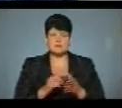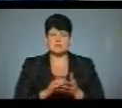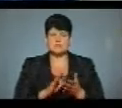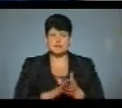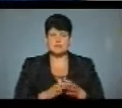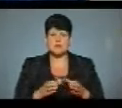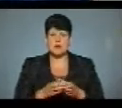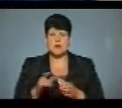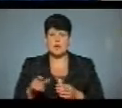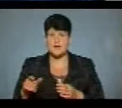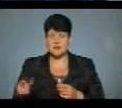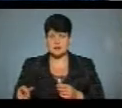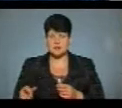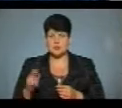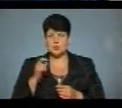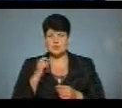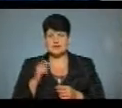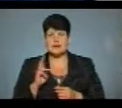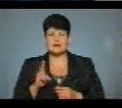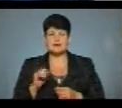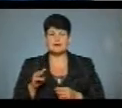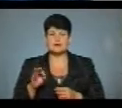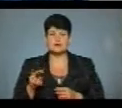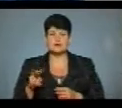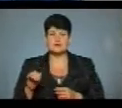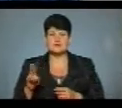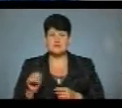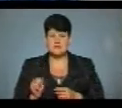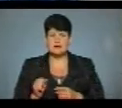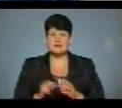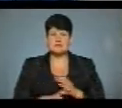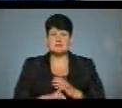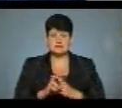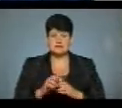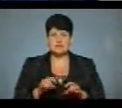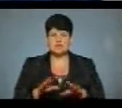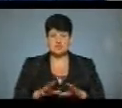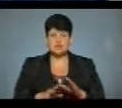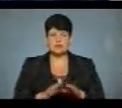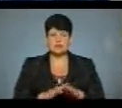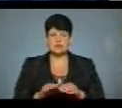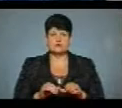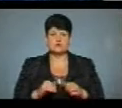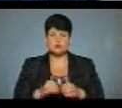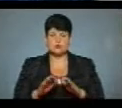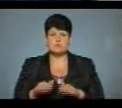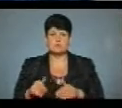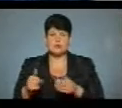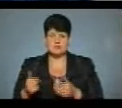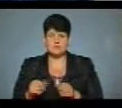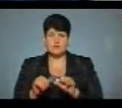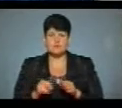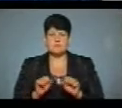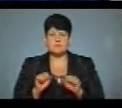громада. Українська католицька церква, так, наша вона. Так, і рішенням виконкому передаємо цю будівлю, оформити